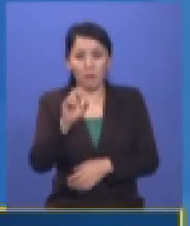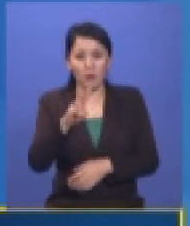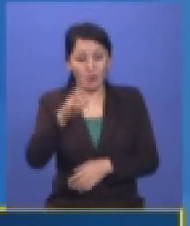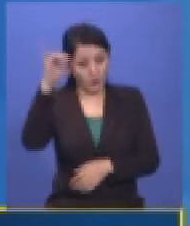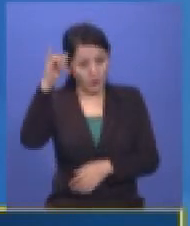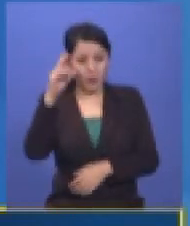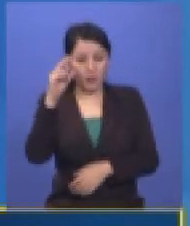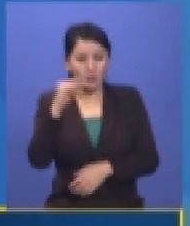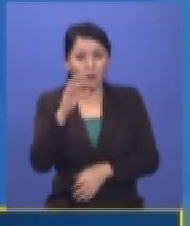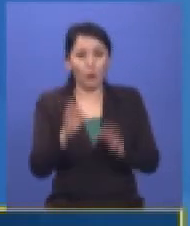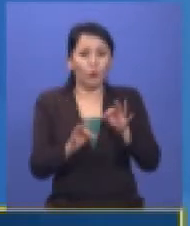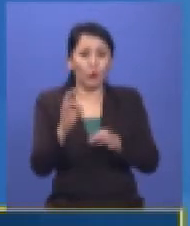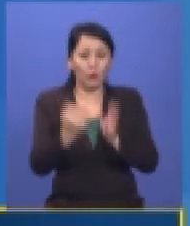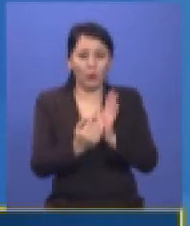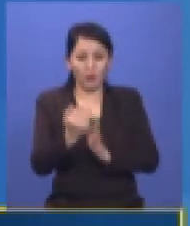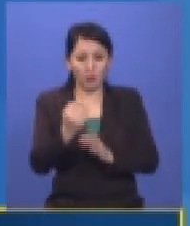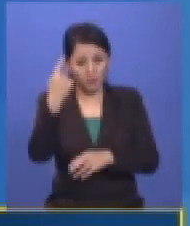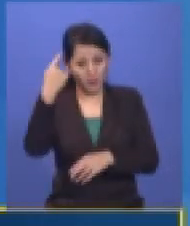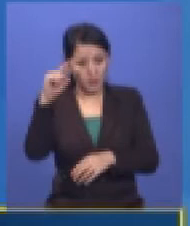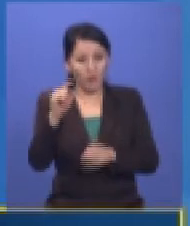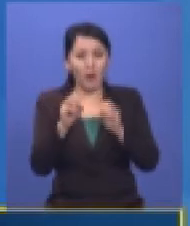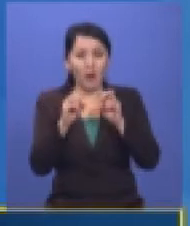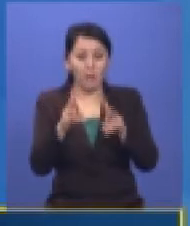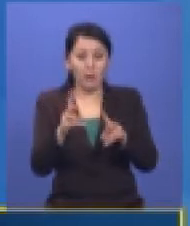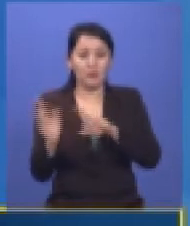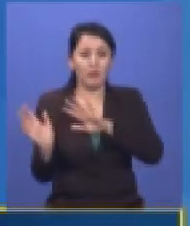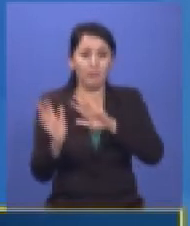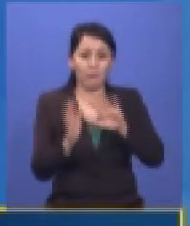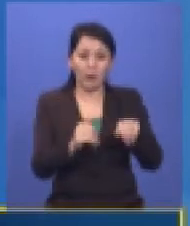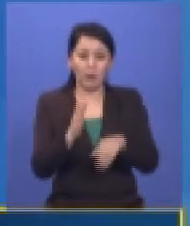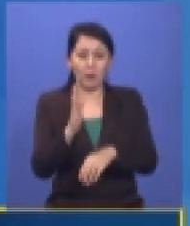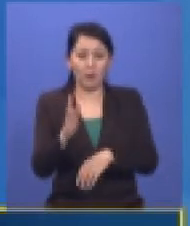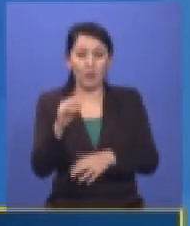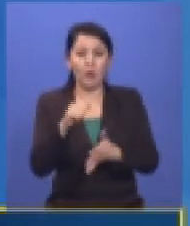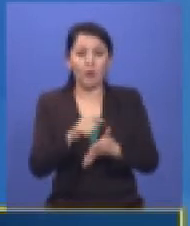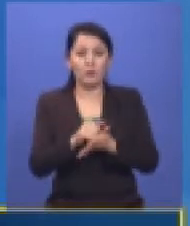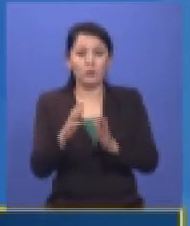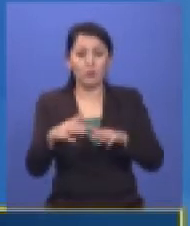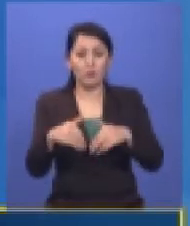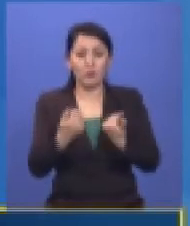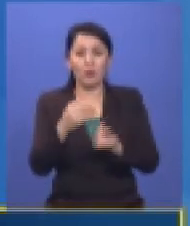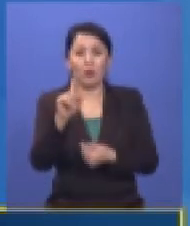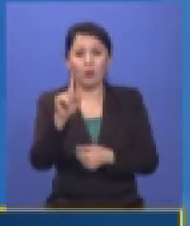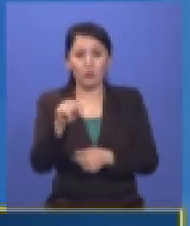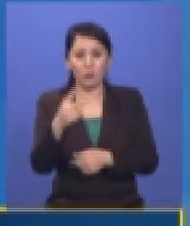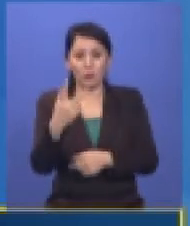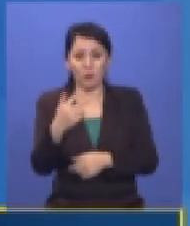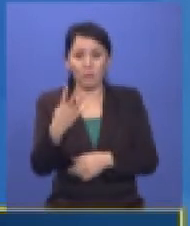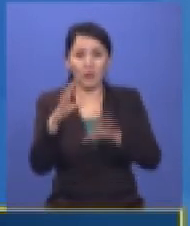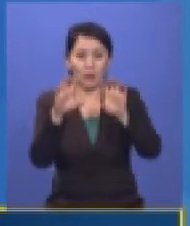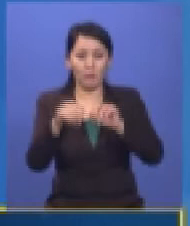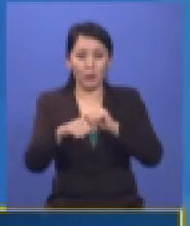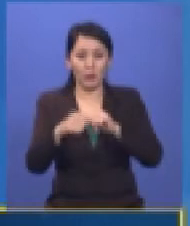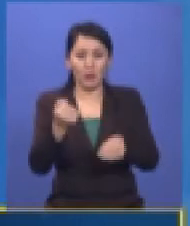микробиологиялық көрсеткіштер нормадан ауытқуын анықтадық. Қауіпті өнім жойылды. Ветеринарға құжаттарды беруге қатысты 135 заң бұзушылық